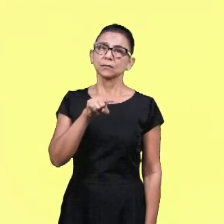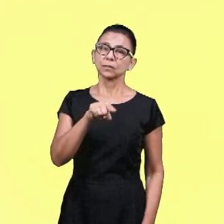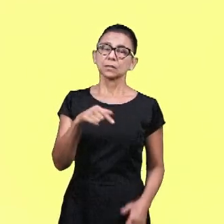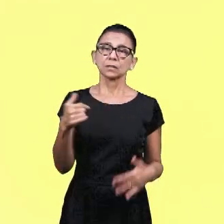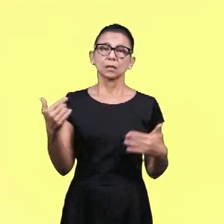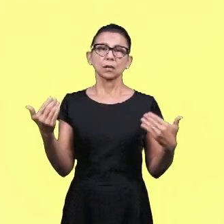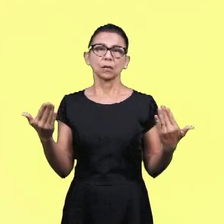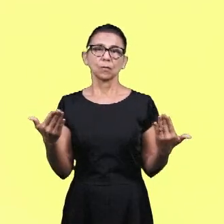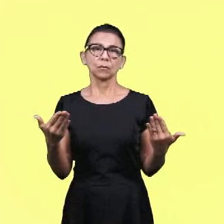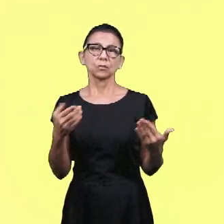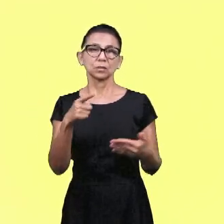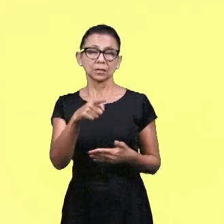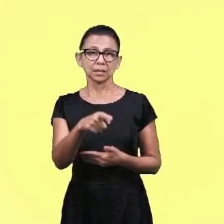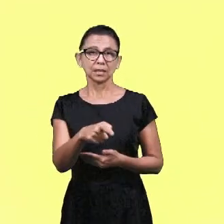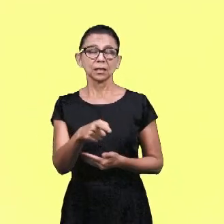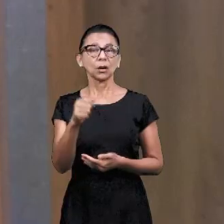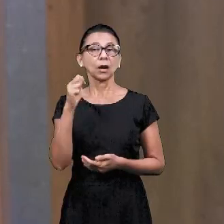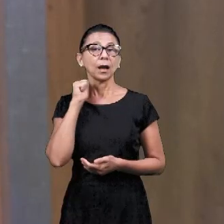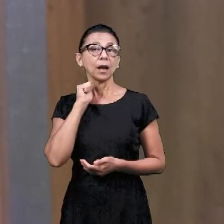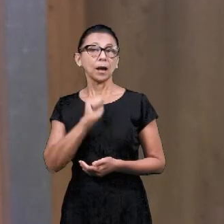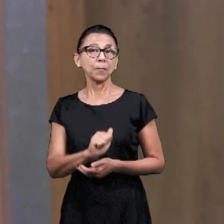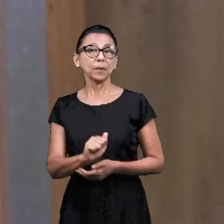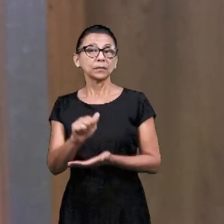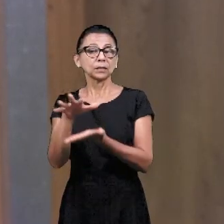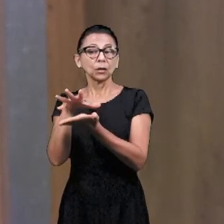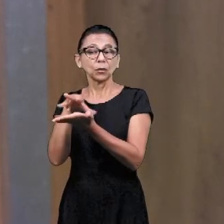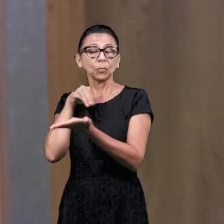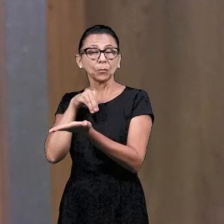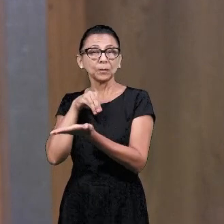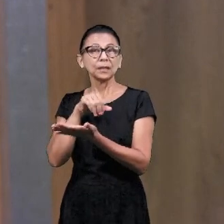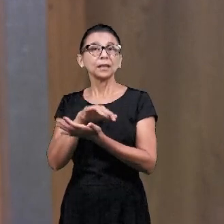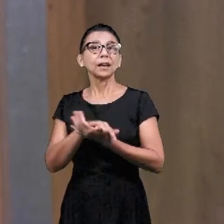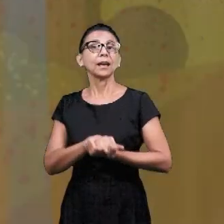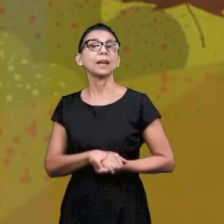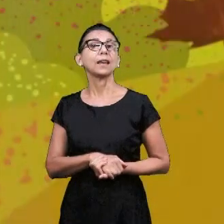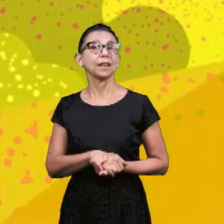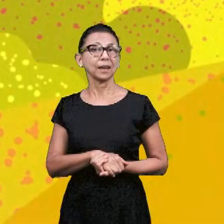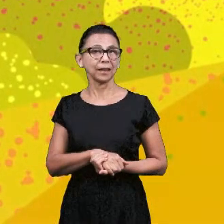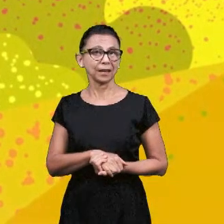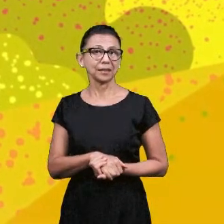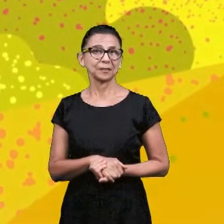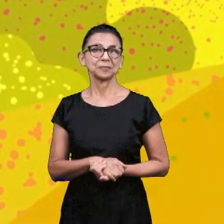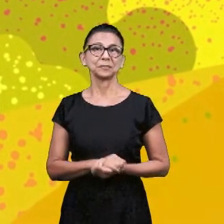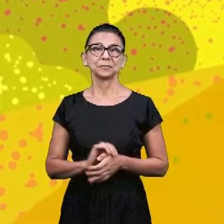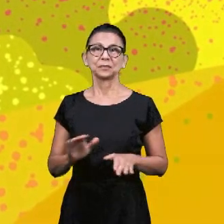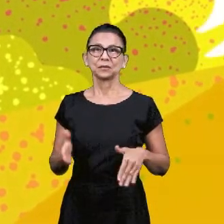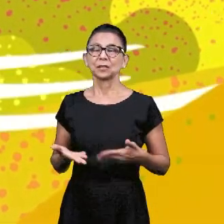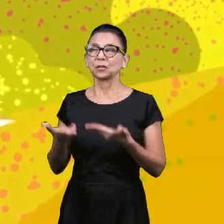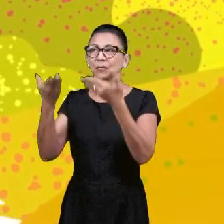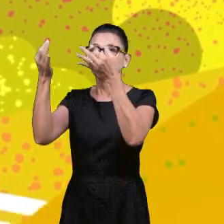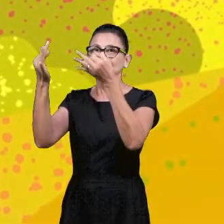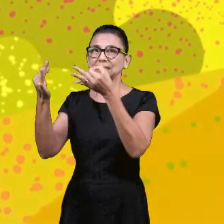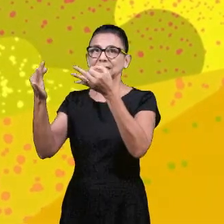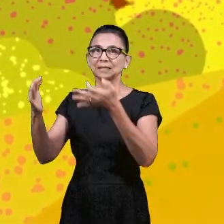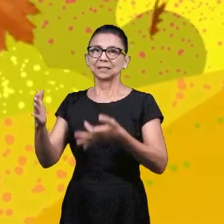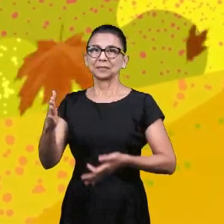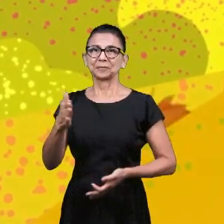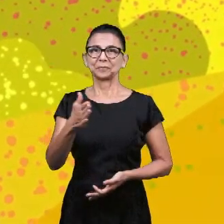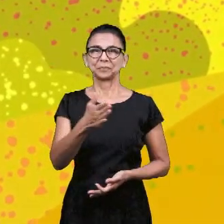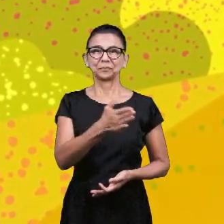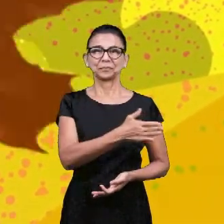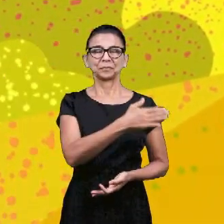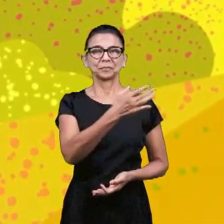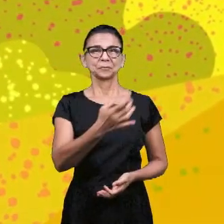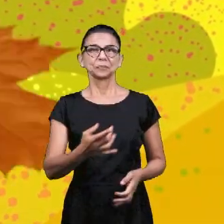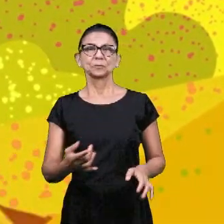pour nos vies. Que vous soyez aujourd'hui soyez comme Abel, comme celui qui a offert au Seigneur ce qui était agréable à